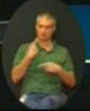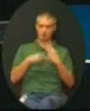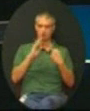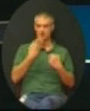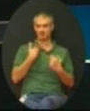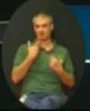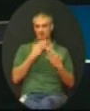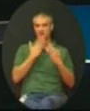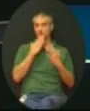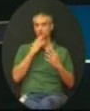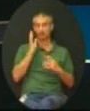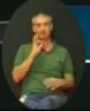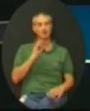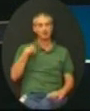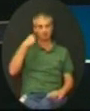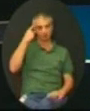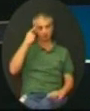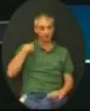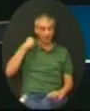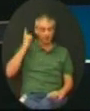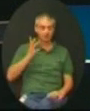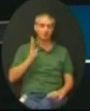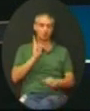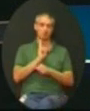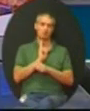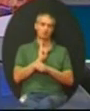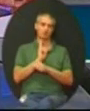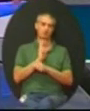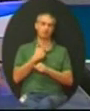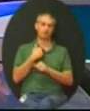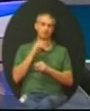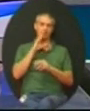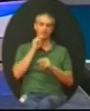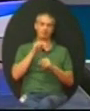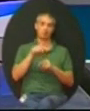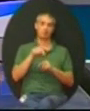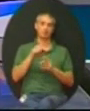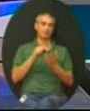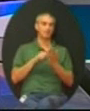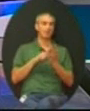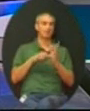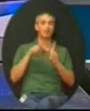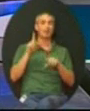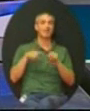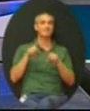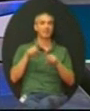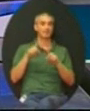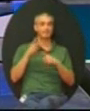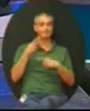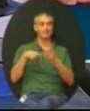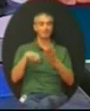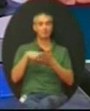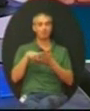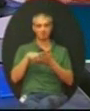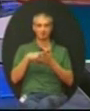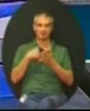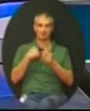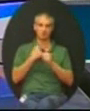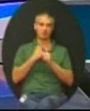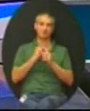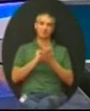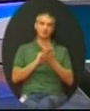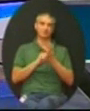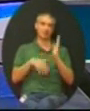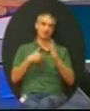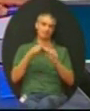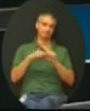כבר בירושלים, ועדיין אני חושב שאנחנו צריכים מאוד להיזהר שאנחנו נוגעים בסוגיות האלה, מכיוון שאנחנו לפעמים, במקום לתקן, אנחנו נגרום חס וחלילה